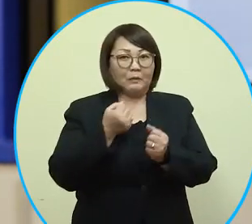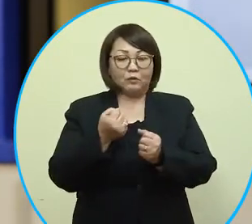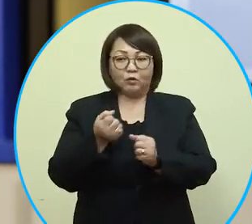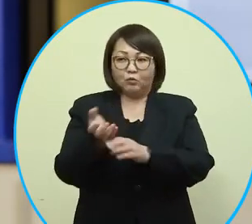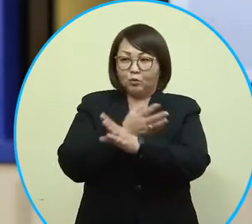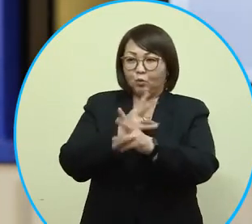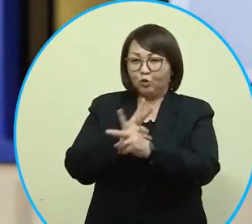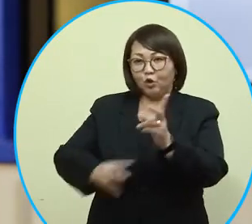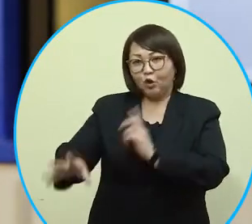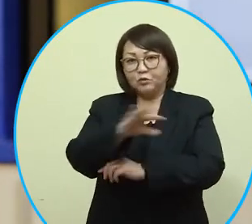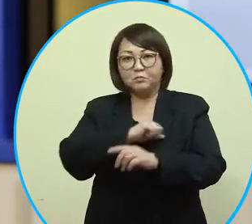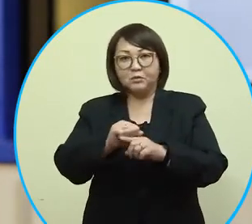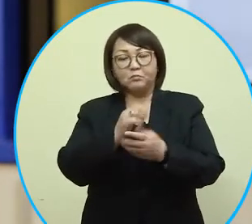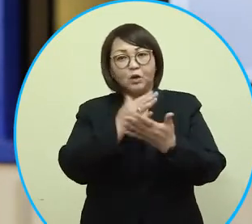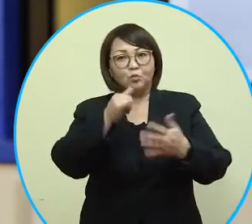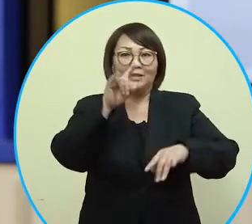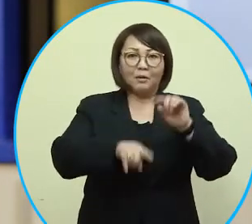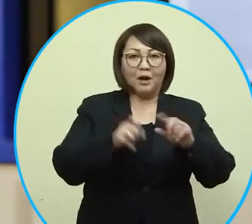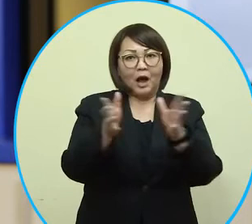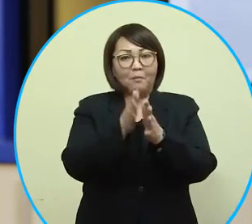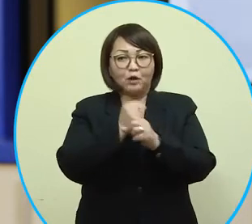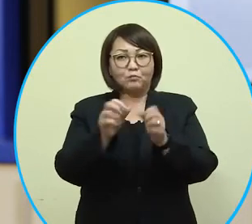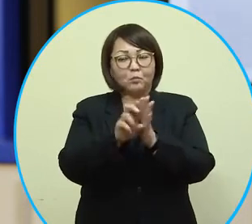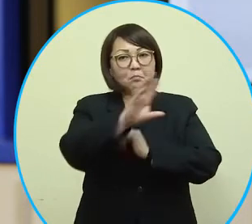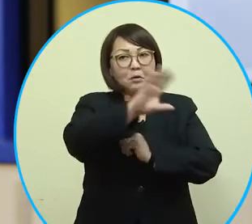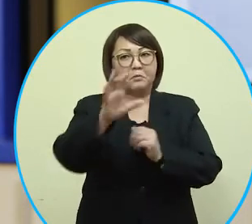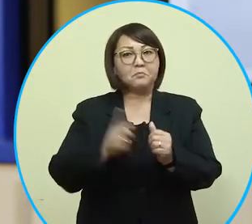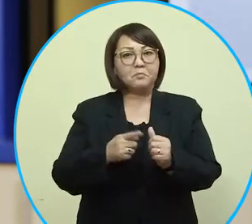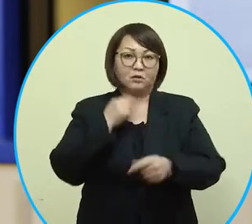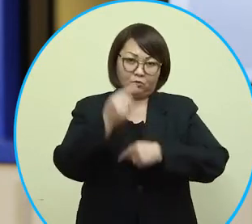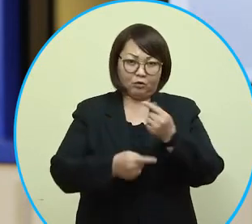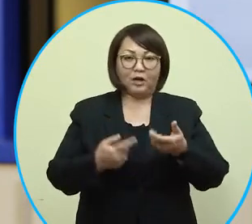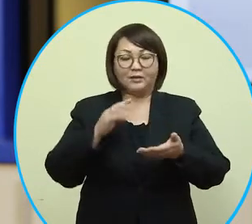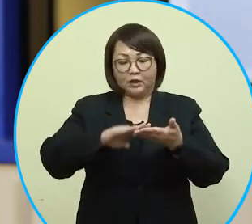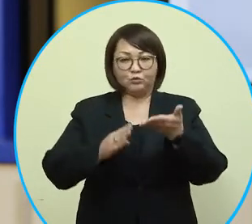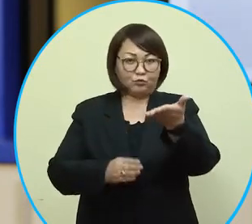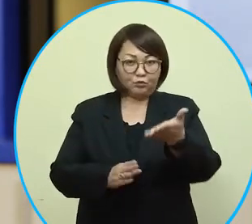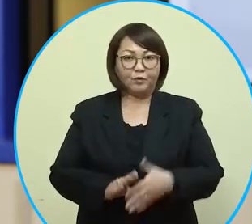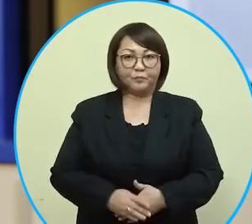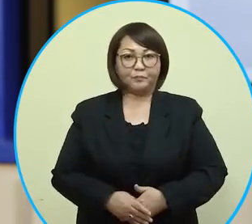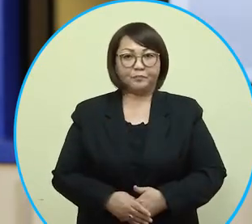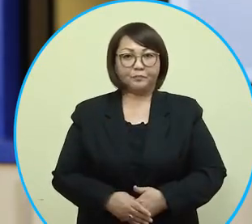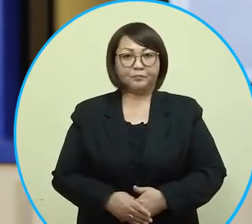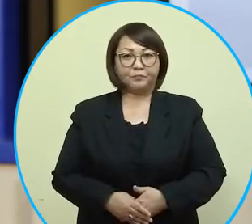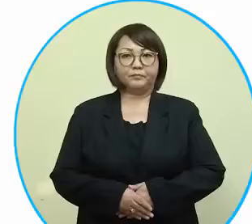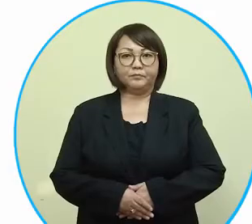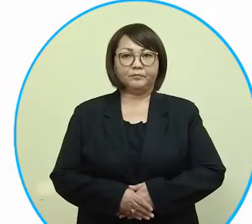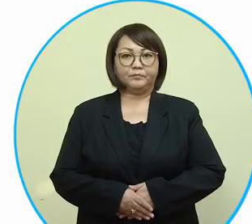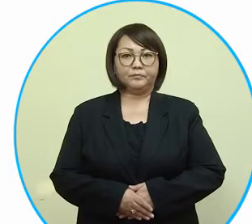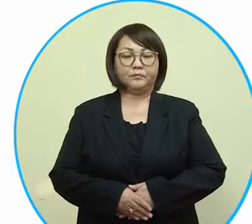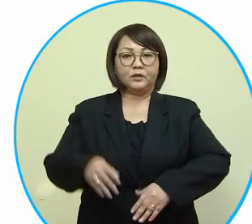ЯМАР ХУЮЛ ДЭРХЦЮН ОРЧН БАГАЙ ИН ХАМВАР ШАЖЛИХ БАГУЛГУУД ЯМАР БАГУЛГУД БАГАНБАЯ ГЭДГТИЙ ТАБУХН ТАНЛЦАГУУЛНОО